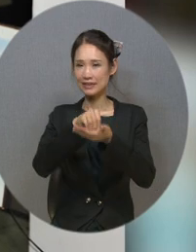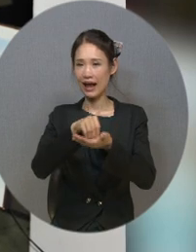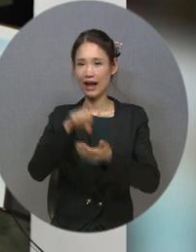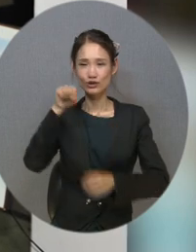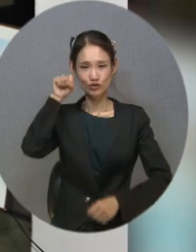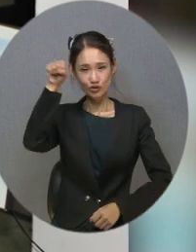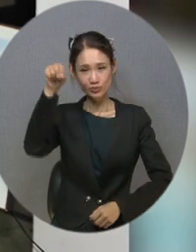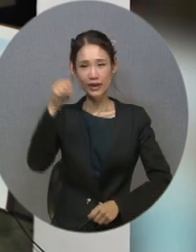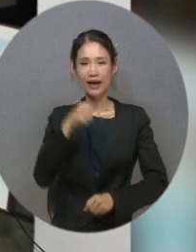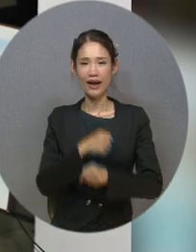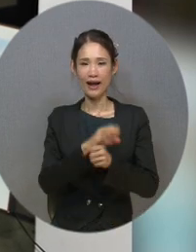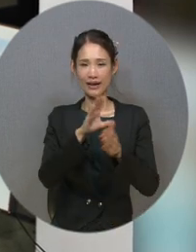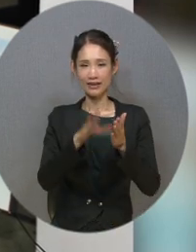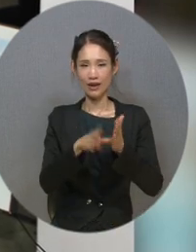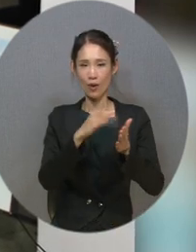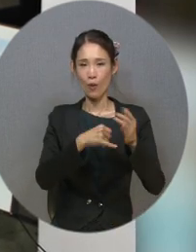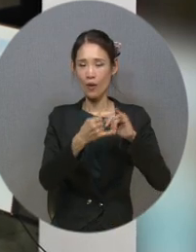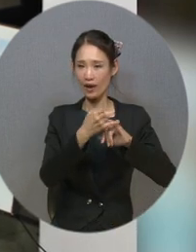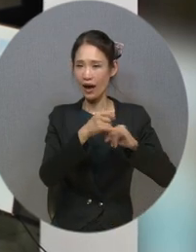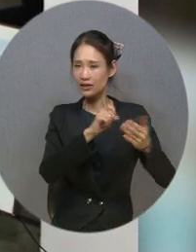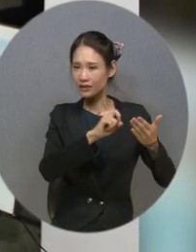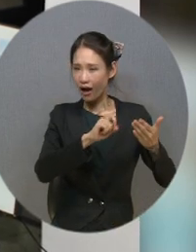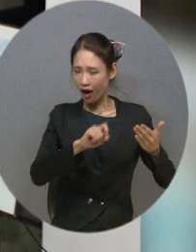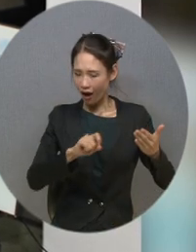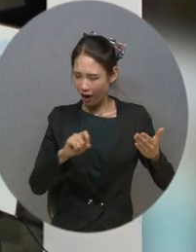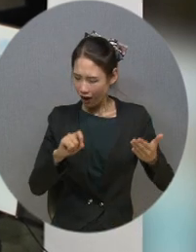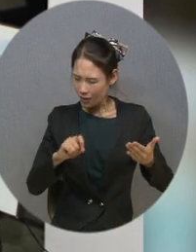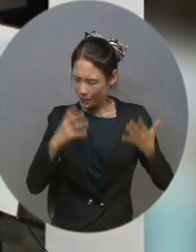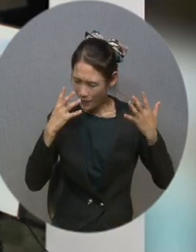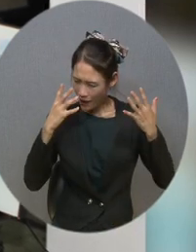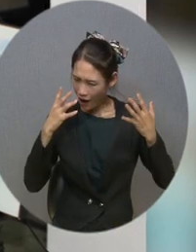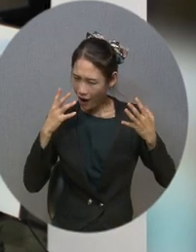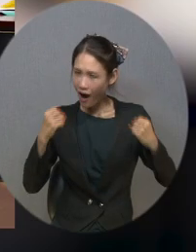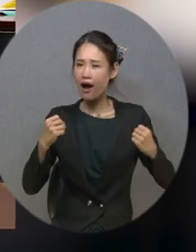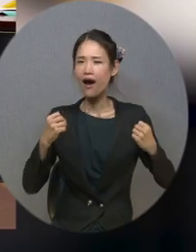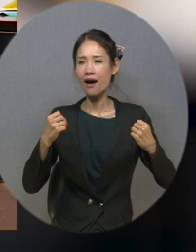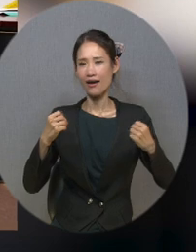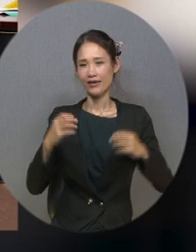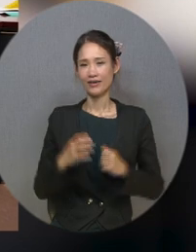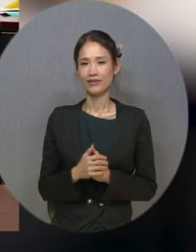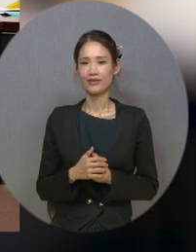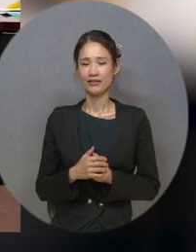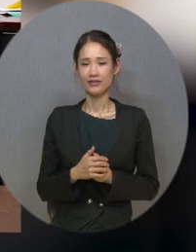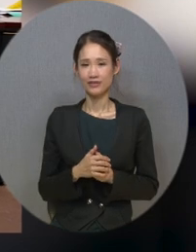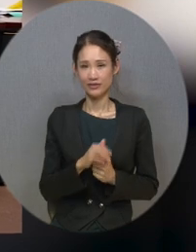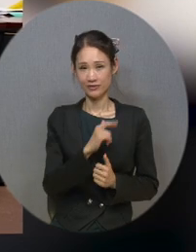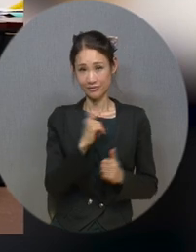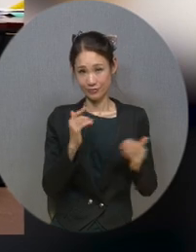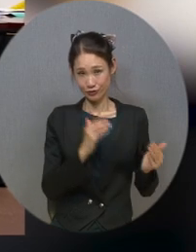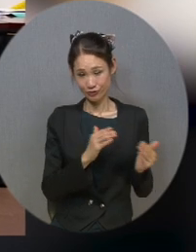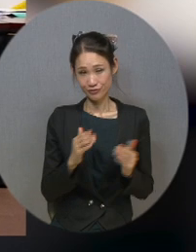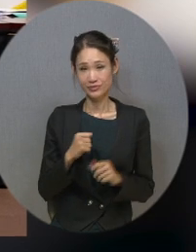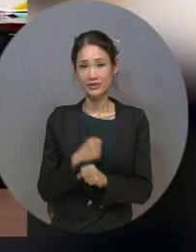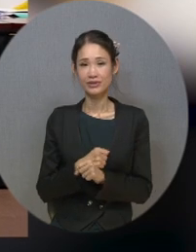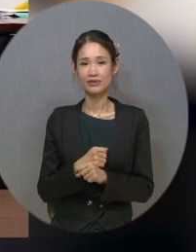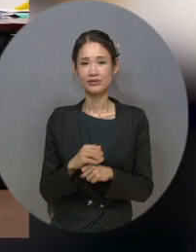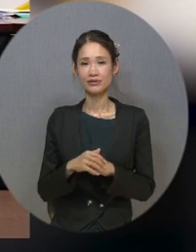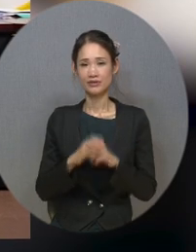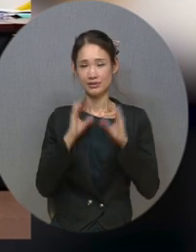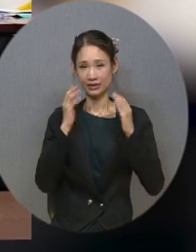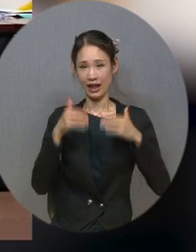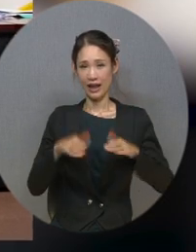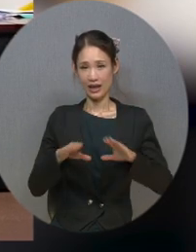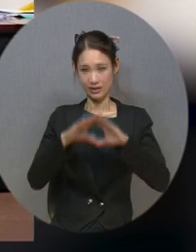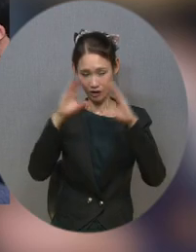공약을 작성하느라고 무지내를 많이 썼습니다. 네. 여러 가지 공약을 마련하면서 생애 전